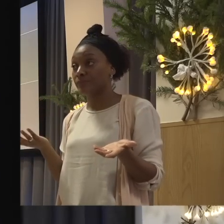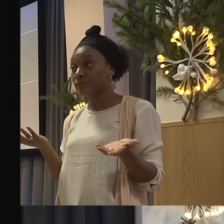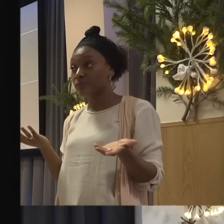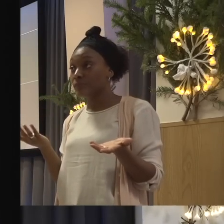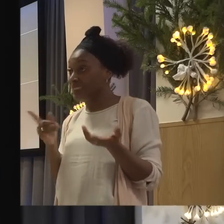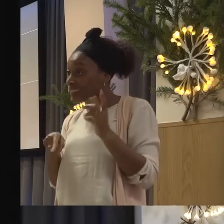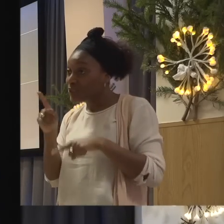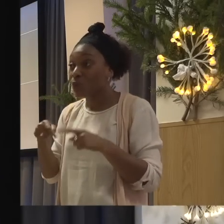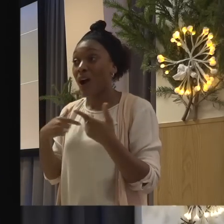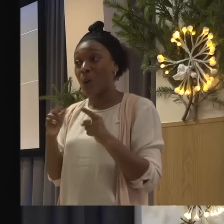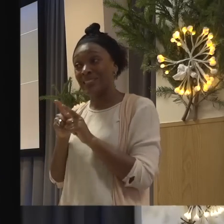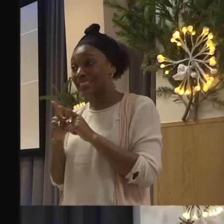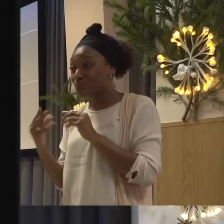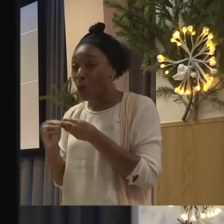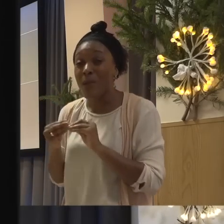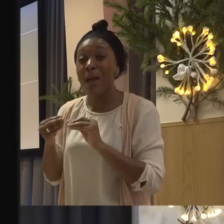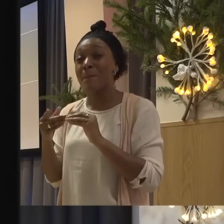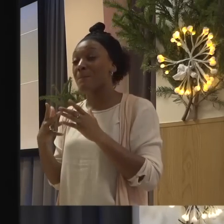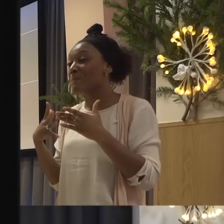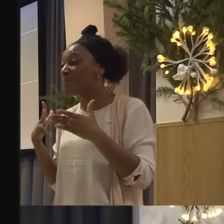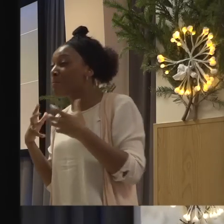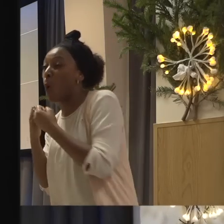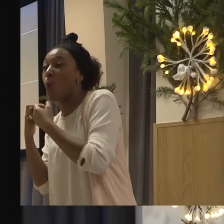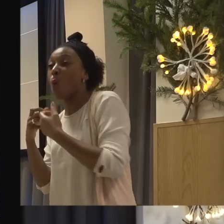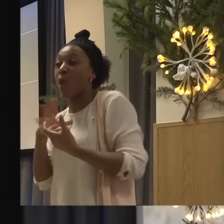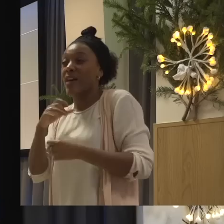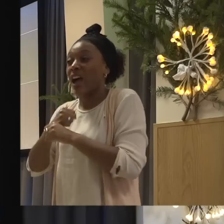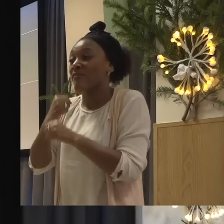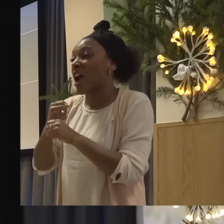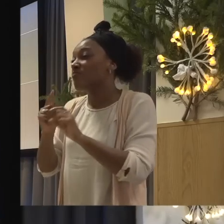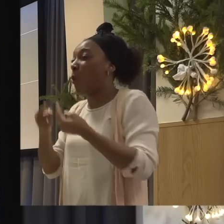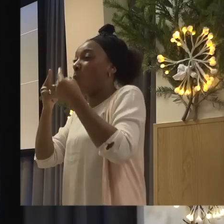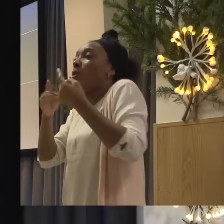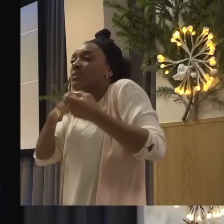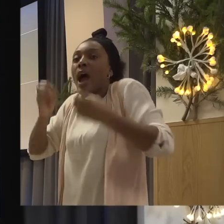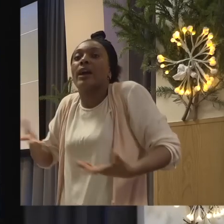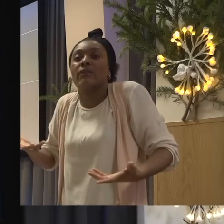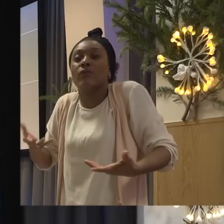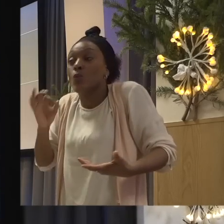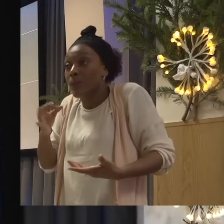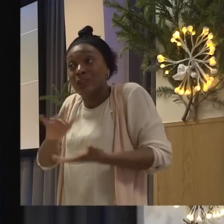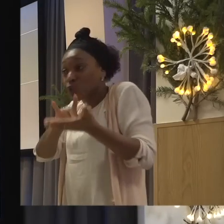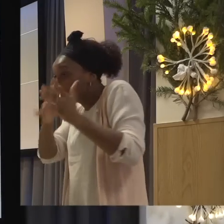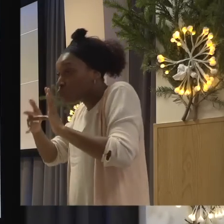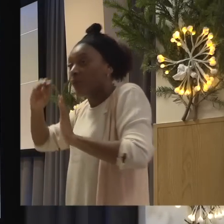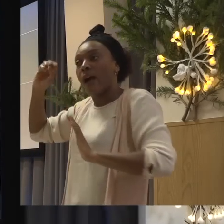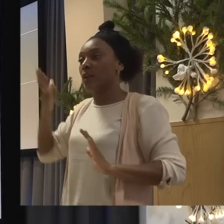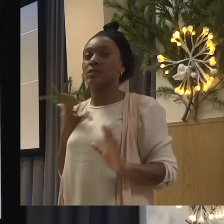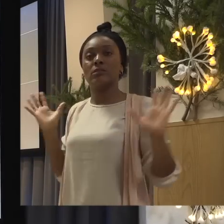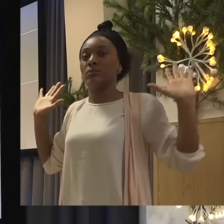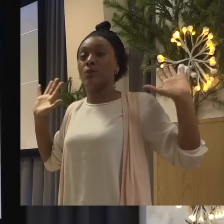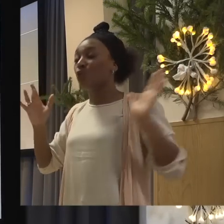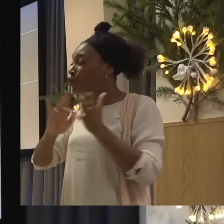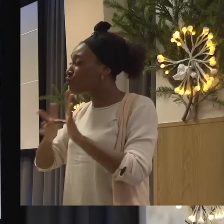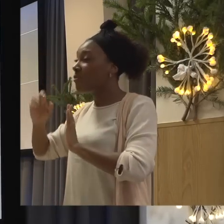faire face à l'adversité, à des oppositions que nous rencontrons au travail. Au fait, je suis en train de dire que tout est grâce dans la vie.